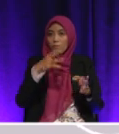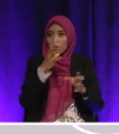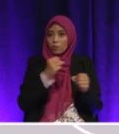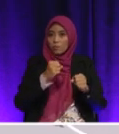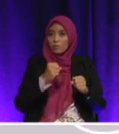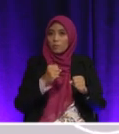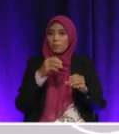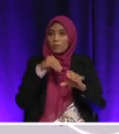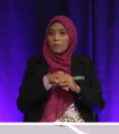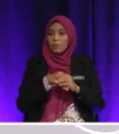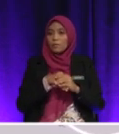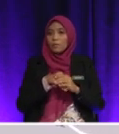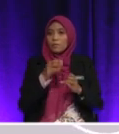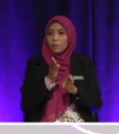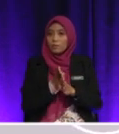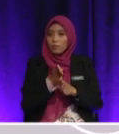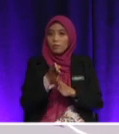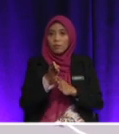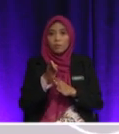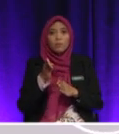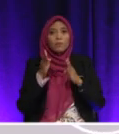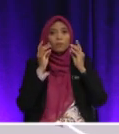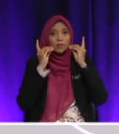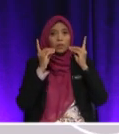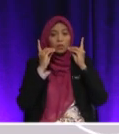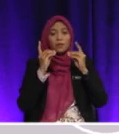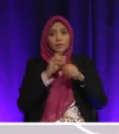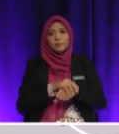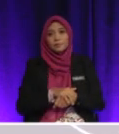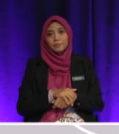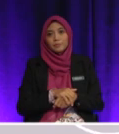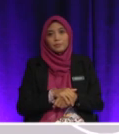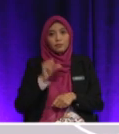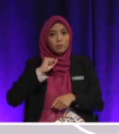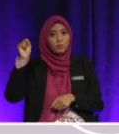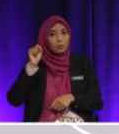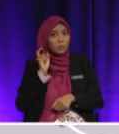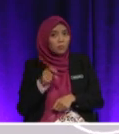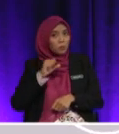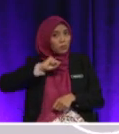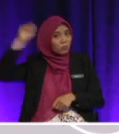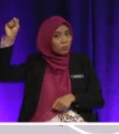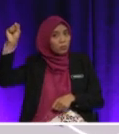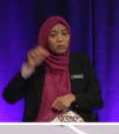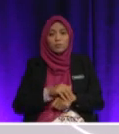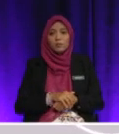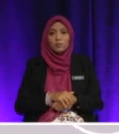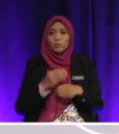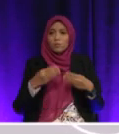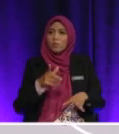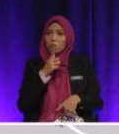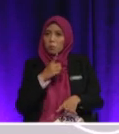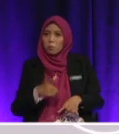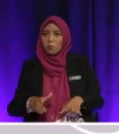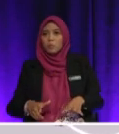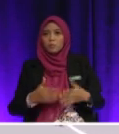pendidikan dan ekonomi sahabat perlu Merdeka daripada britis Sudah lama kita dijajah sehingga mereka di bumi